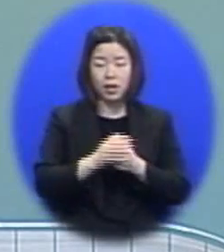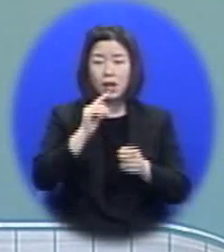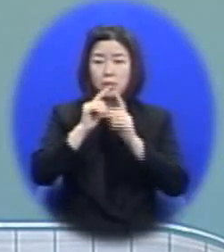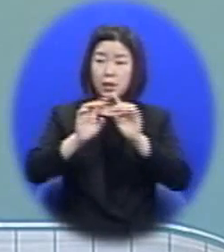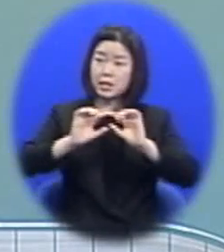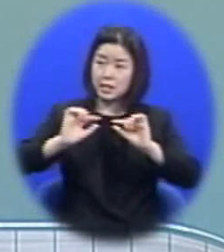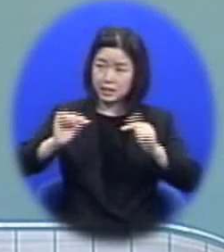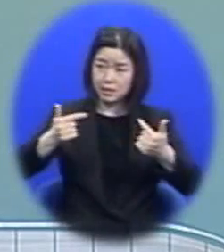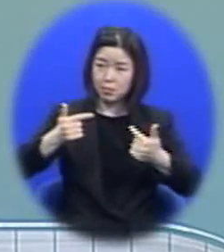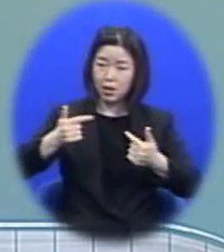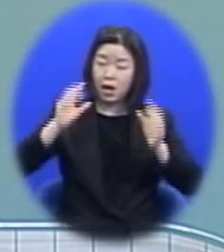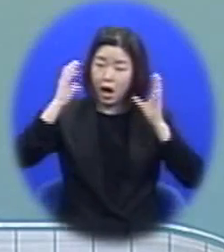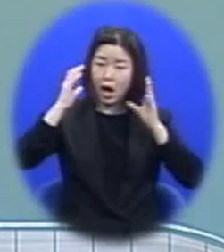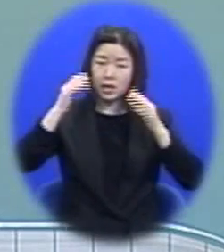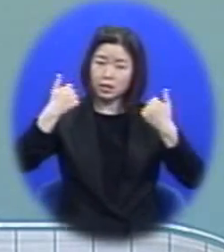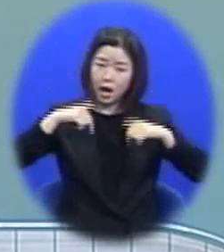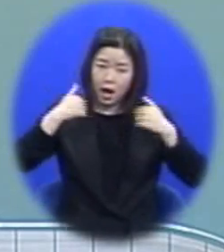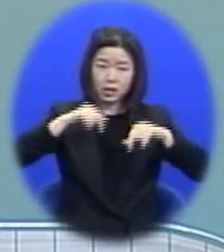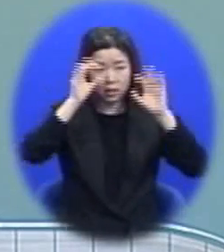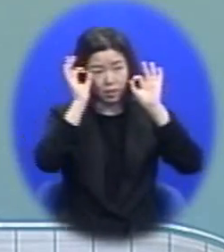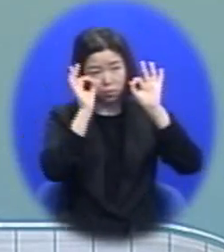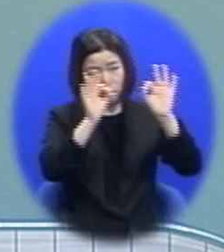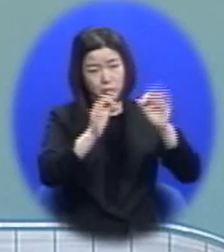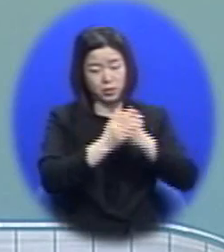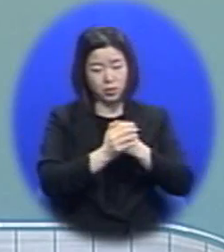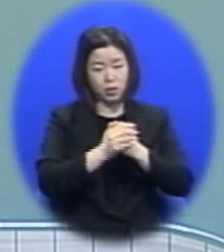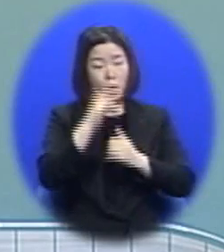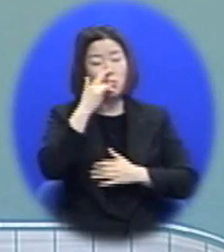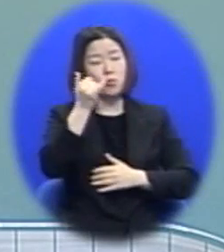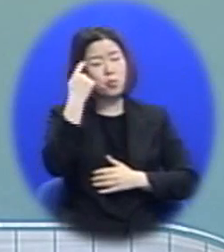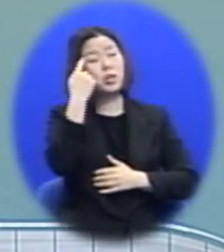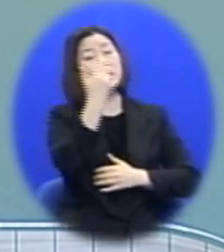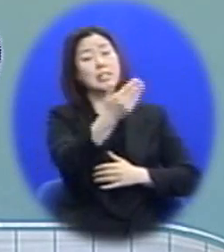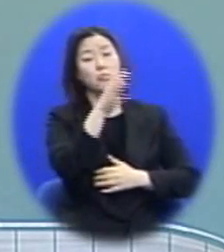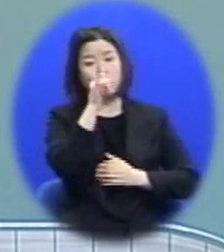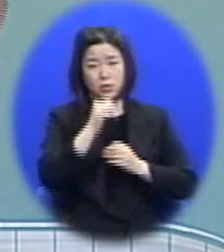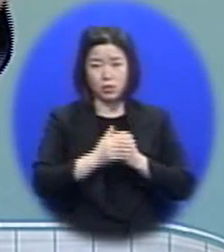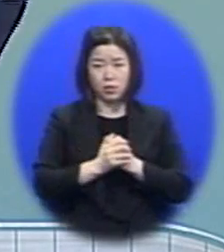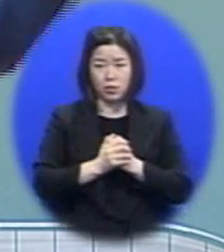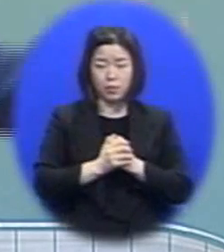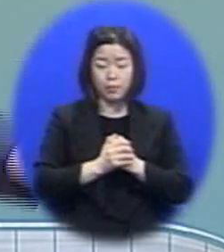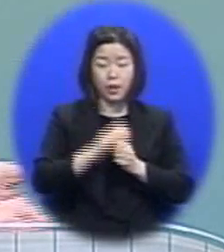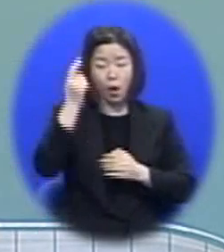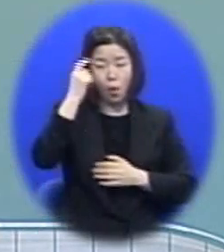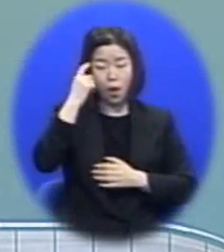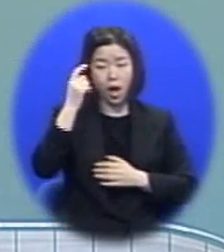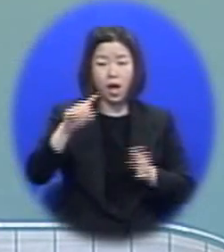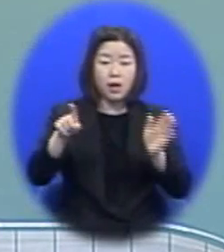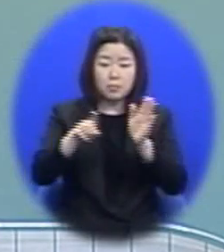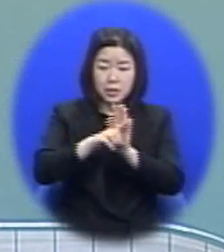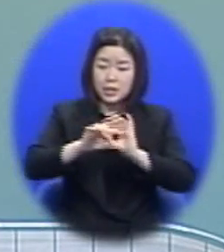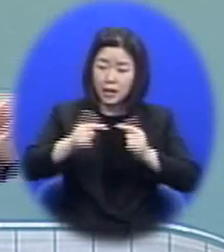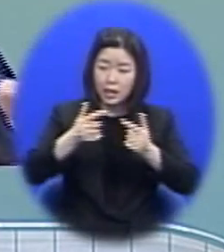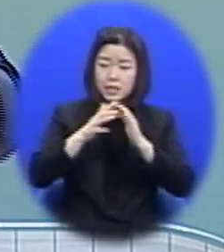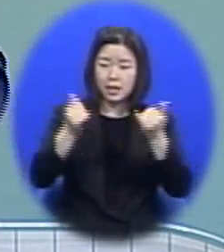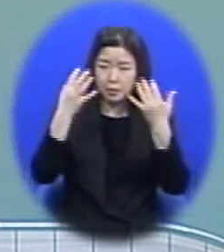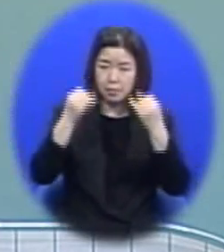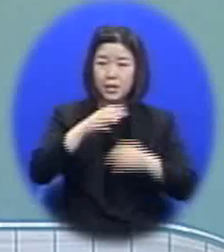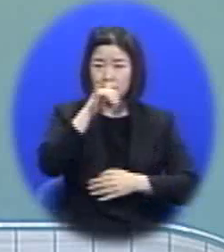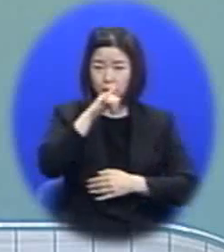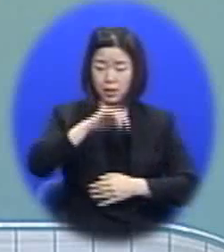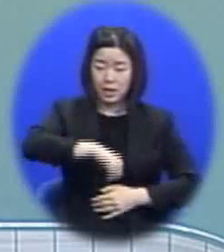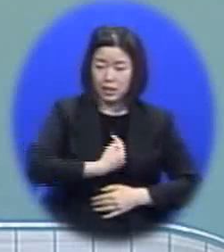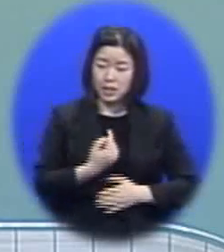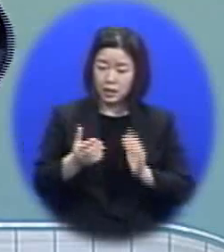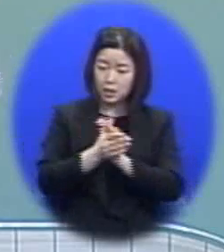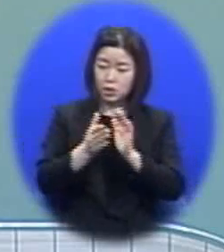부모에게 항상 지켜보면서 그렇게 질문해요 왜 예수 안 믿는 사람 너무 많으니까 자기 친구들